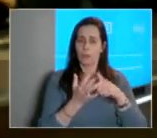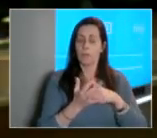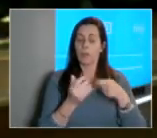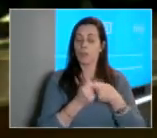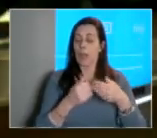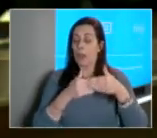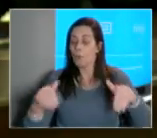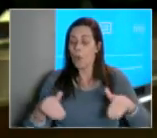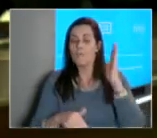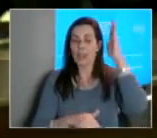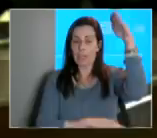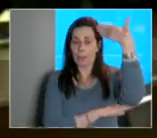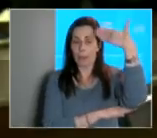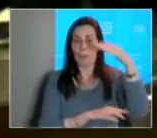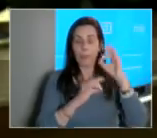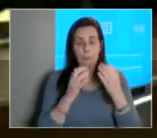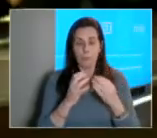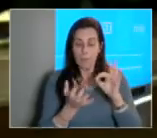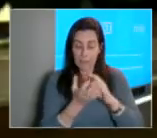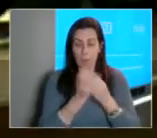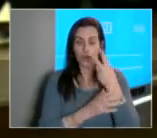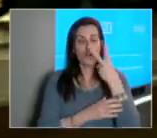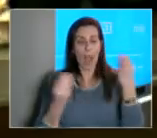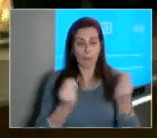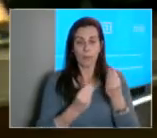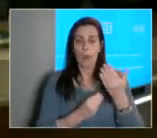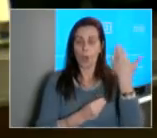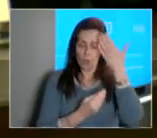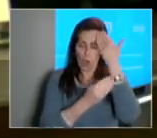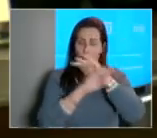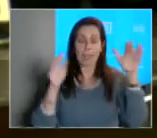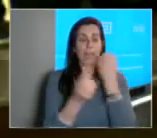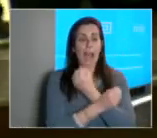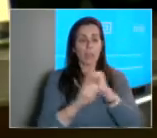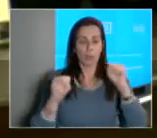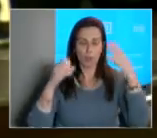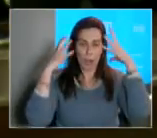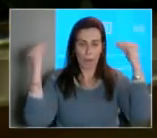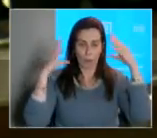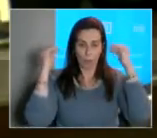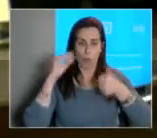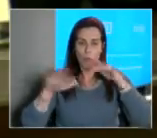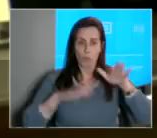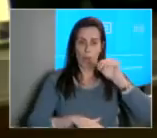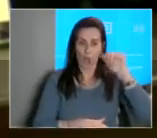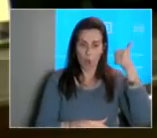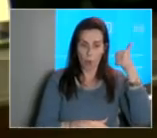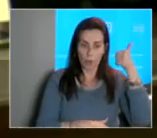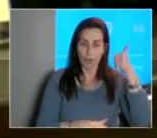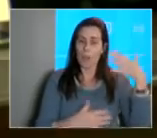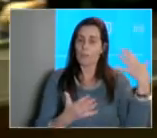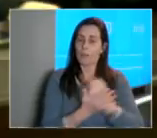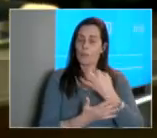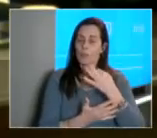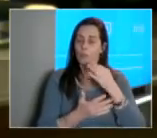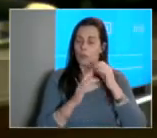גבולות המדינה ועתידה, בעצם הקמתה, שני האירועים האלה היו הכרזת העצמאות של דוד בן גוריון, ראש הממשלה הראשון, והניצחון